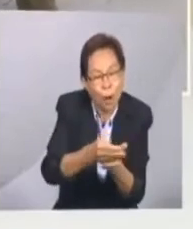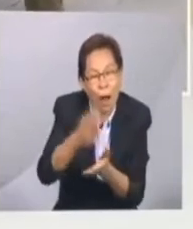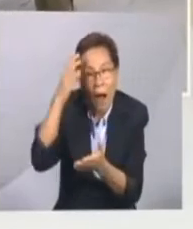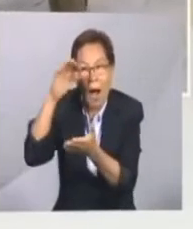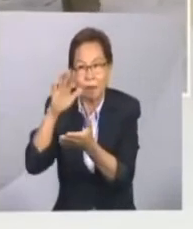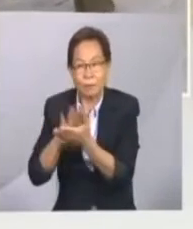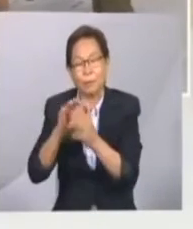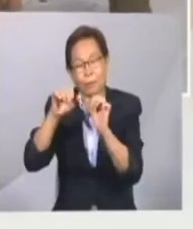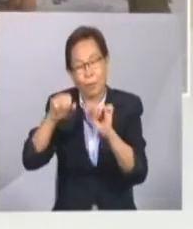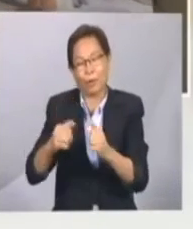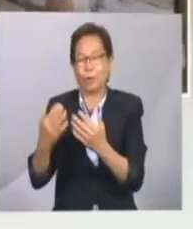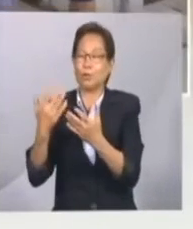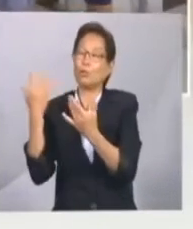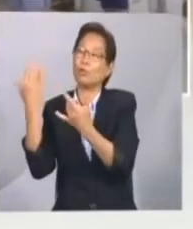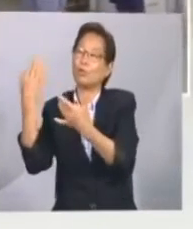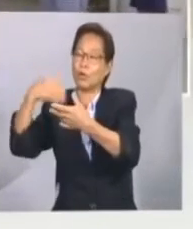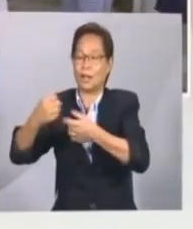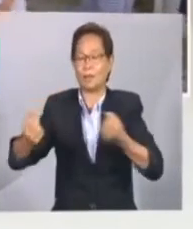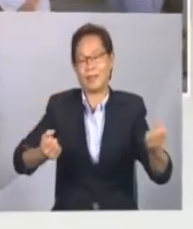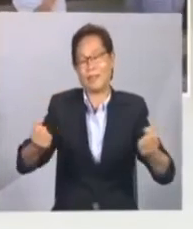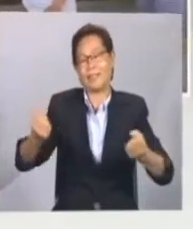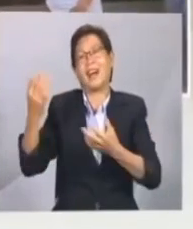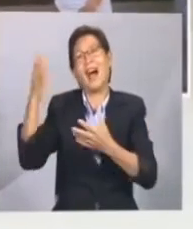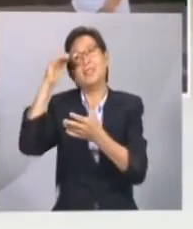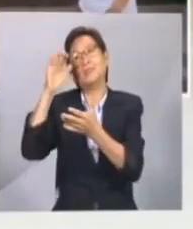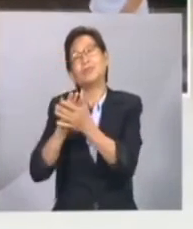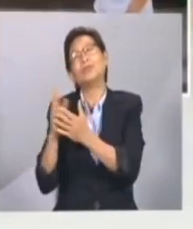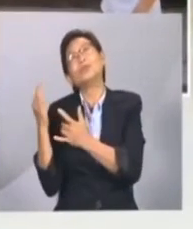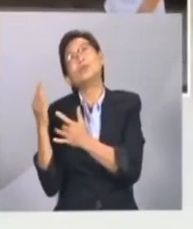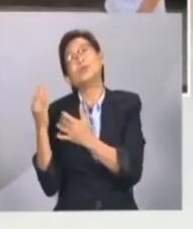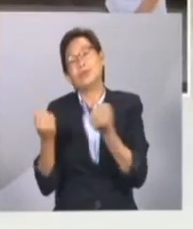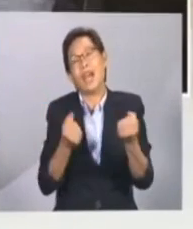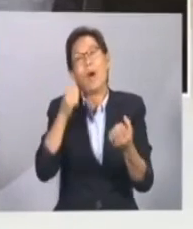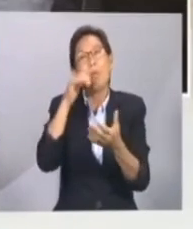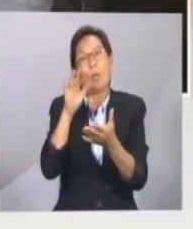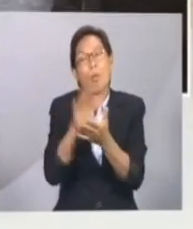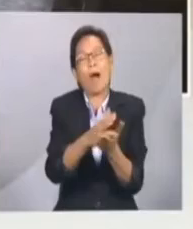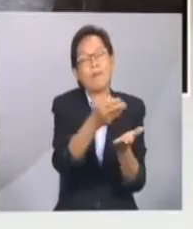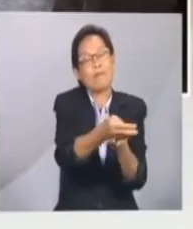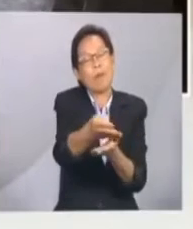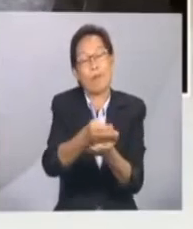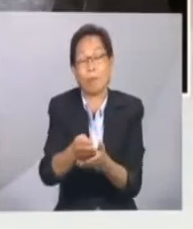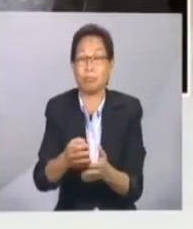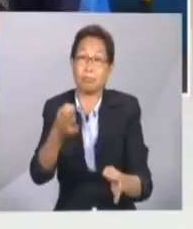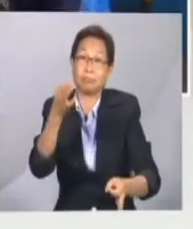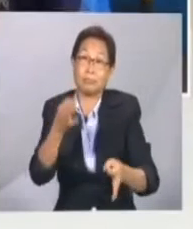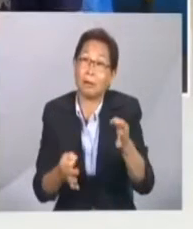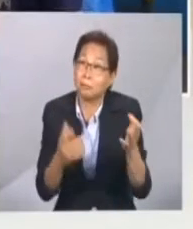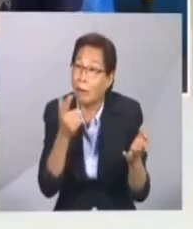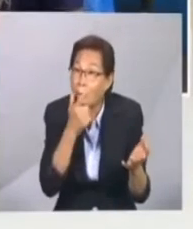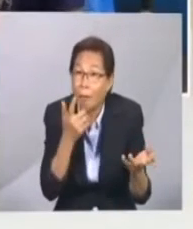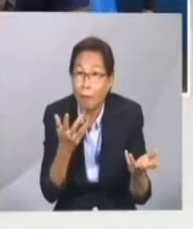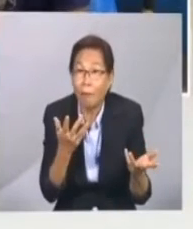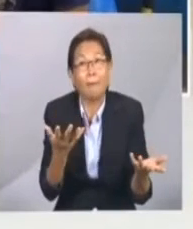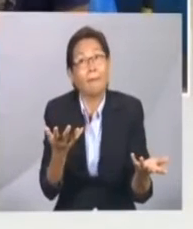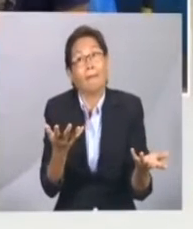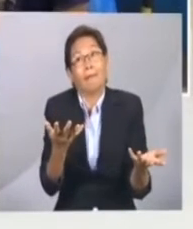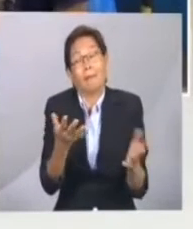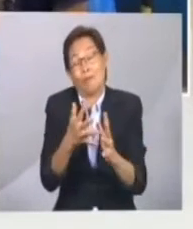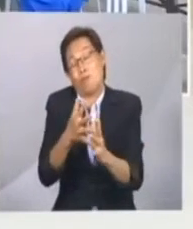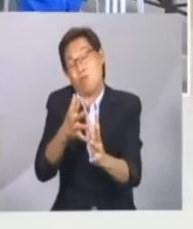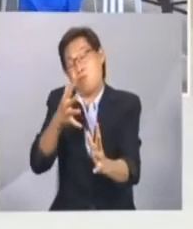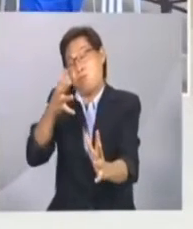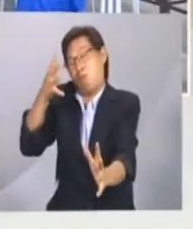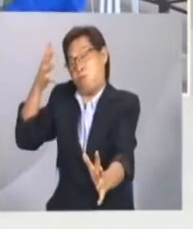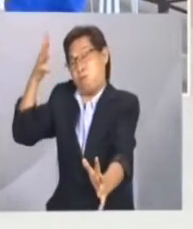suami boleh tunggu di dalam kereta dan isteri lah yang berbelanja. Kalau tidak, akan queue-nya mungkin akan lebih